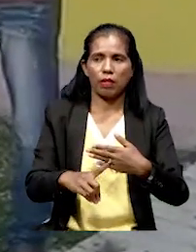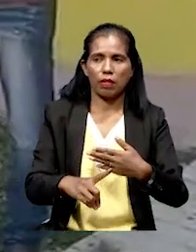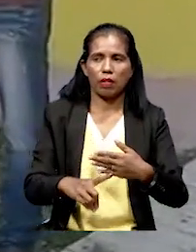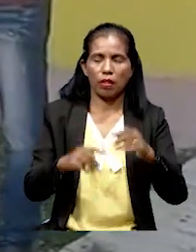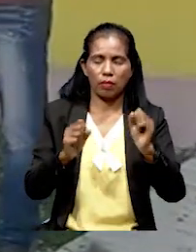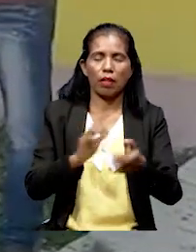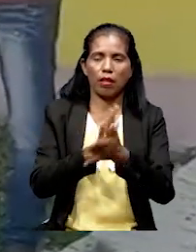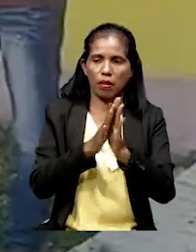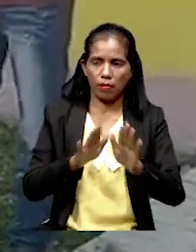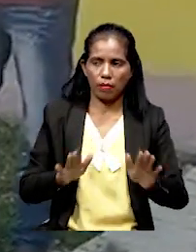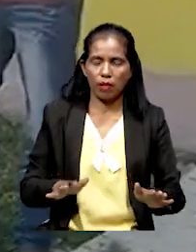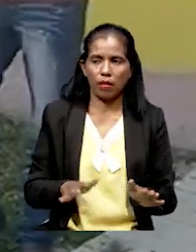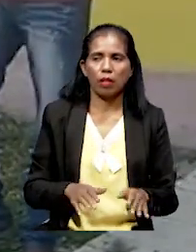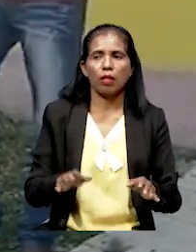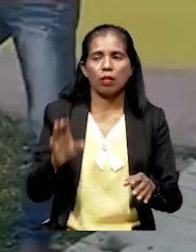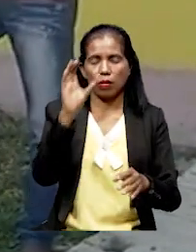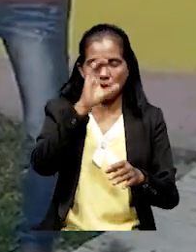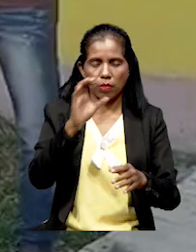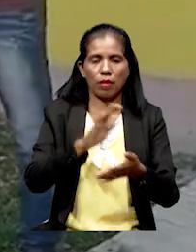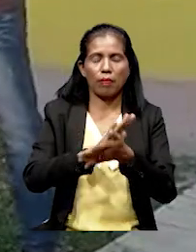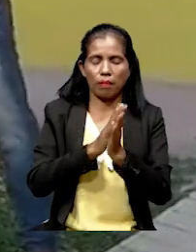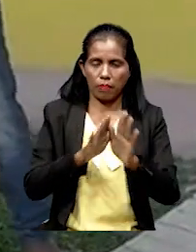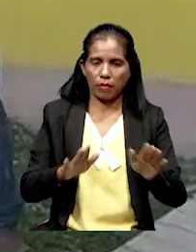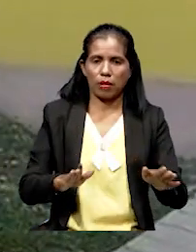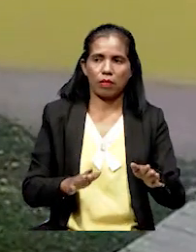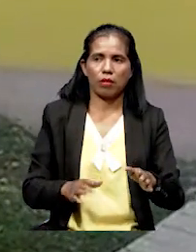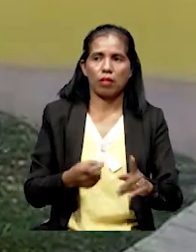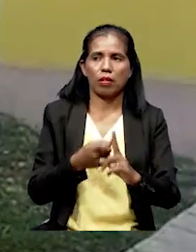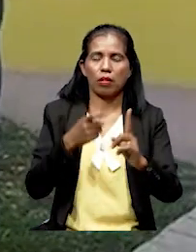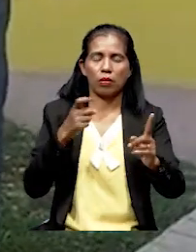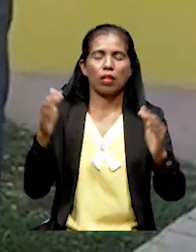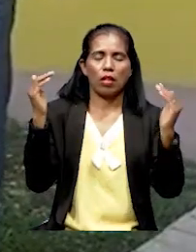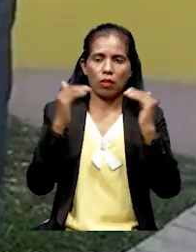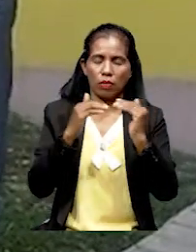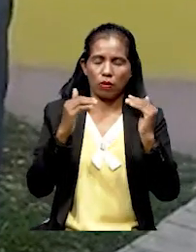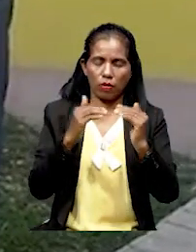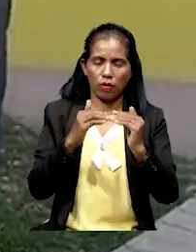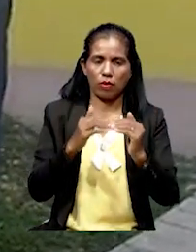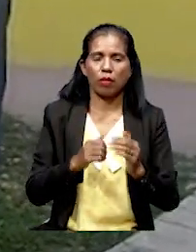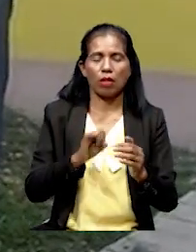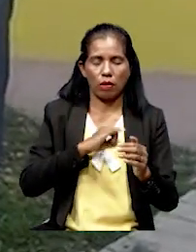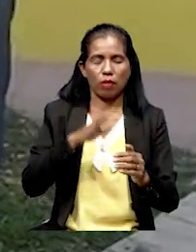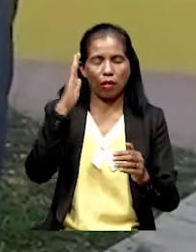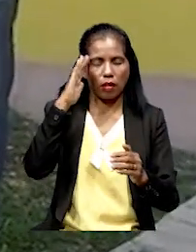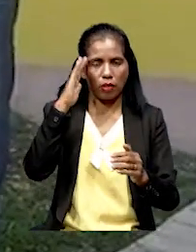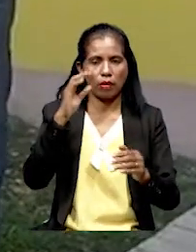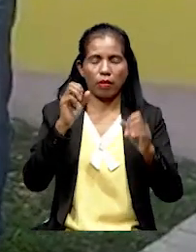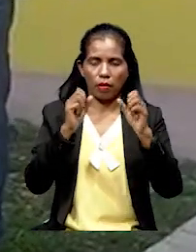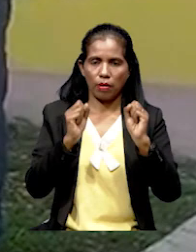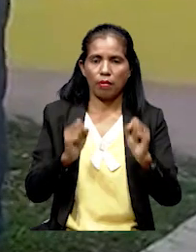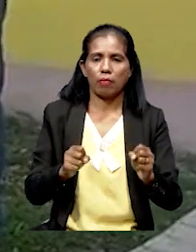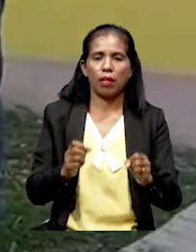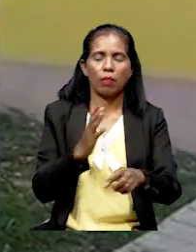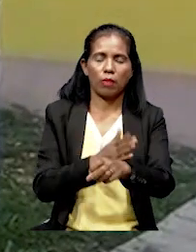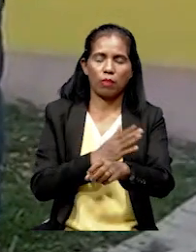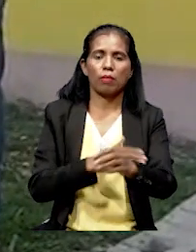mate kini ameng kati tengku terpasa di desen sesir, di usi dialog. Maka ameng kata senera sen berpetiteng teng promove